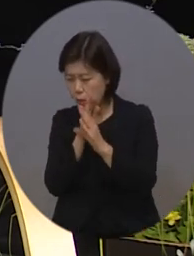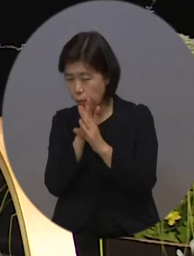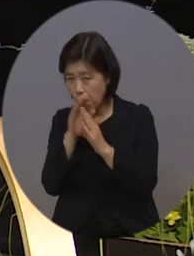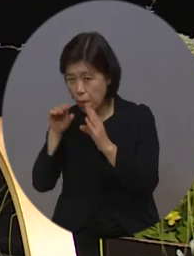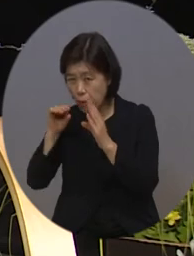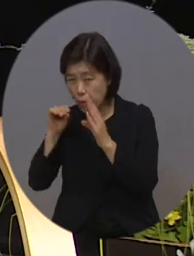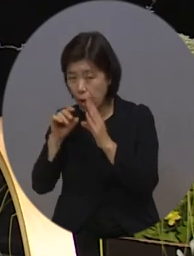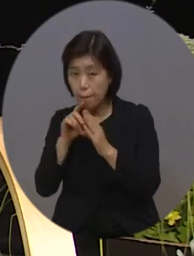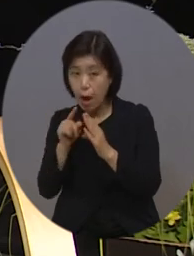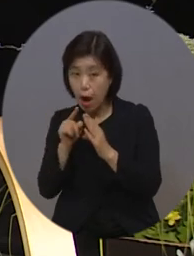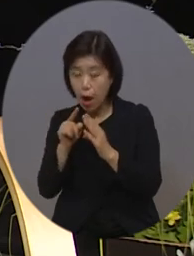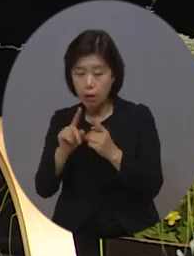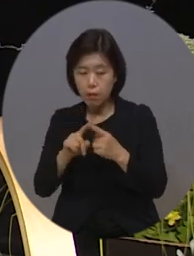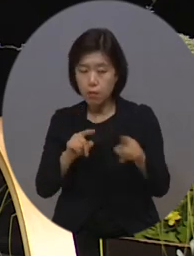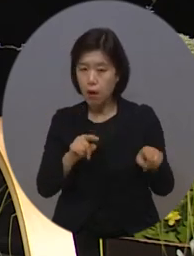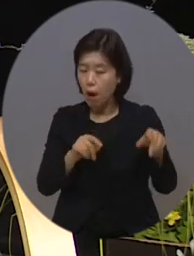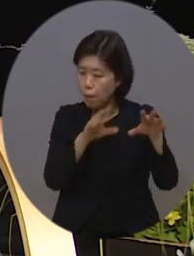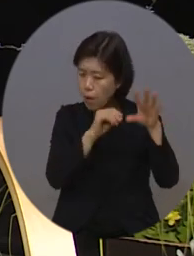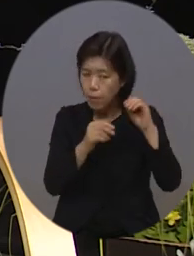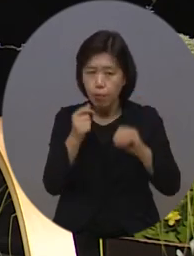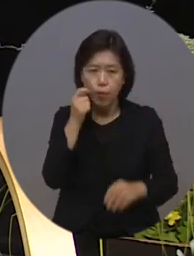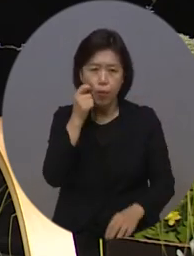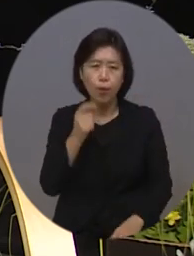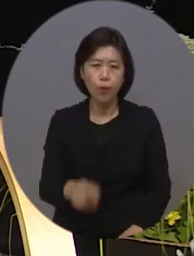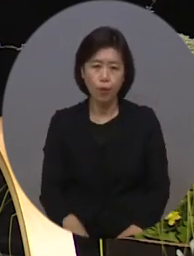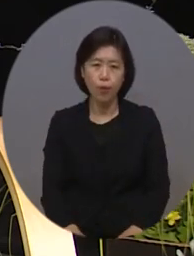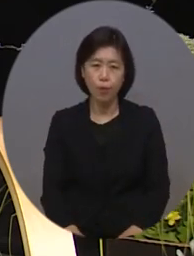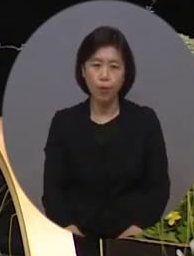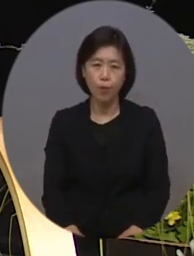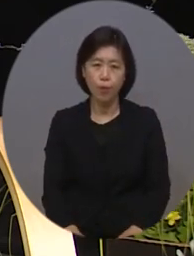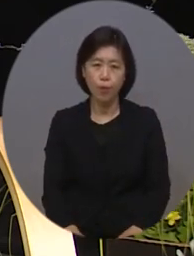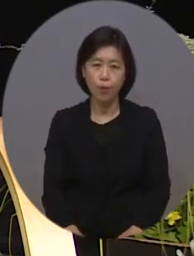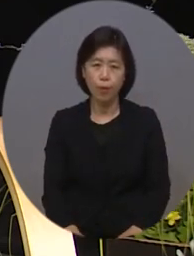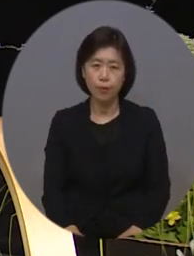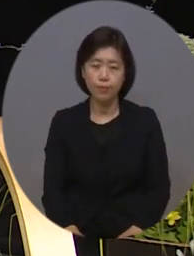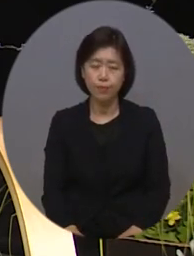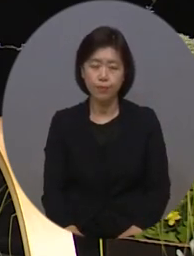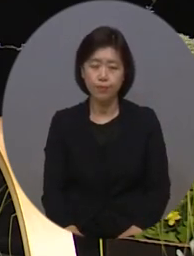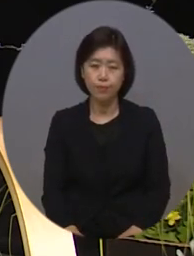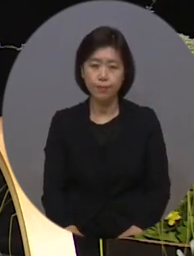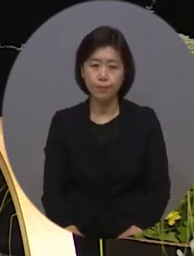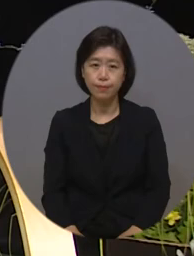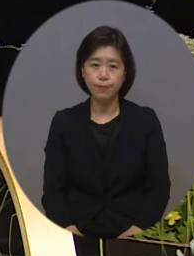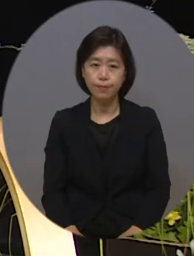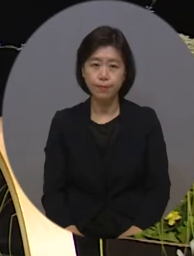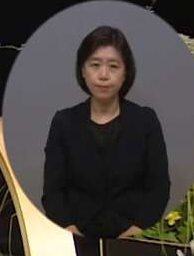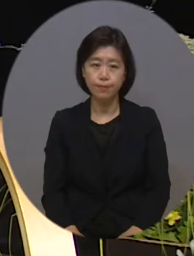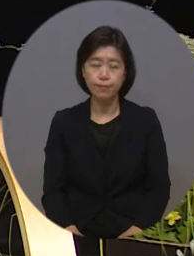사람들이 쑥덕쑥덕대는 소리를 잡수시면 사람으로 환생할 텐데